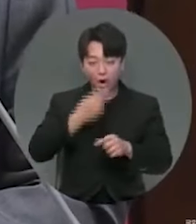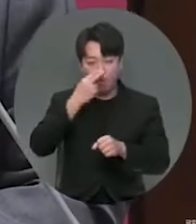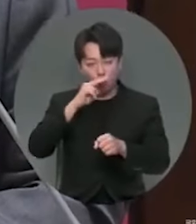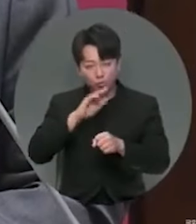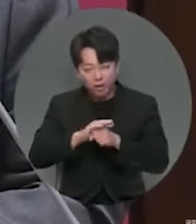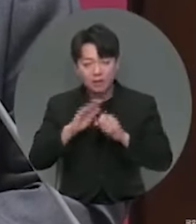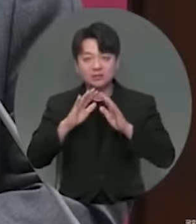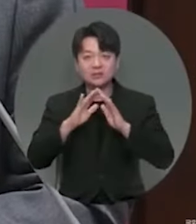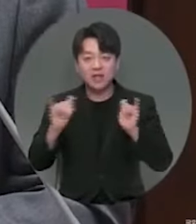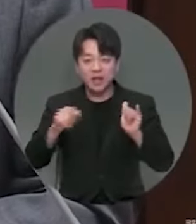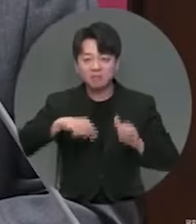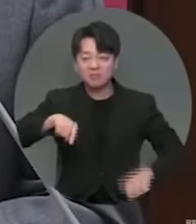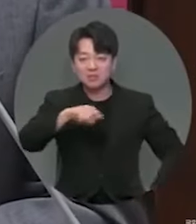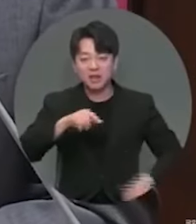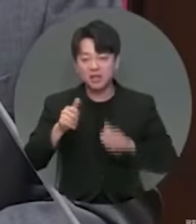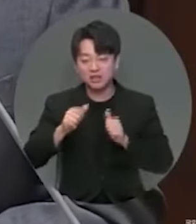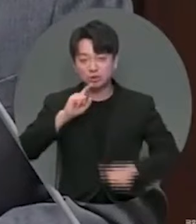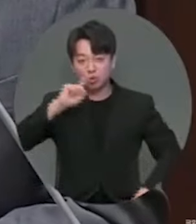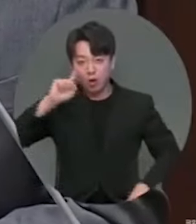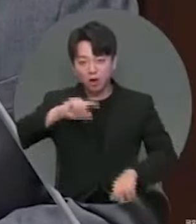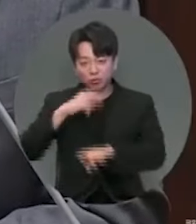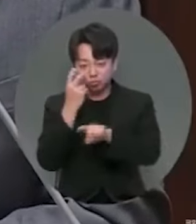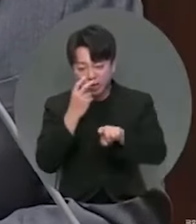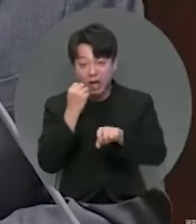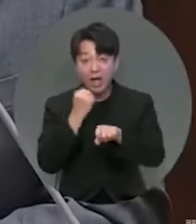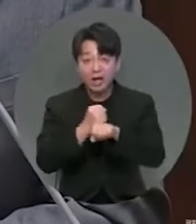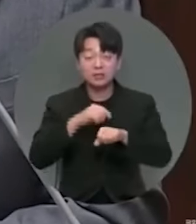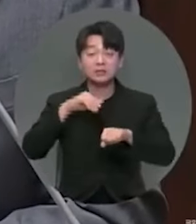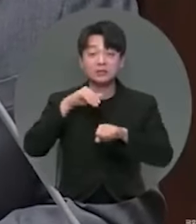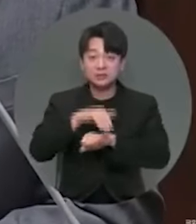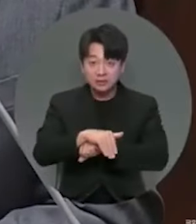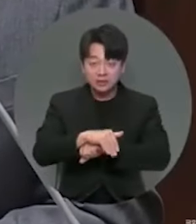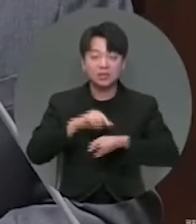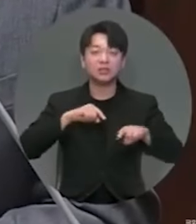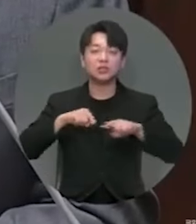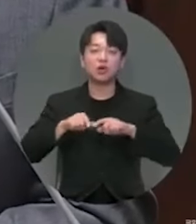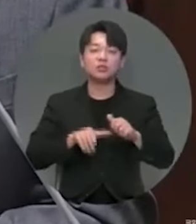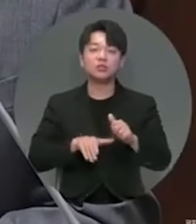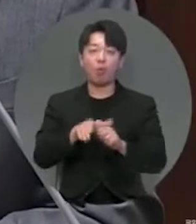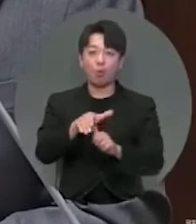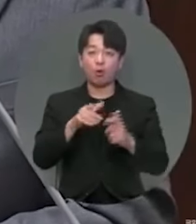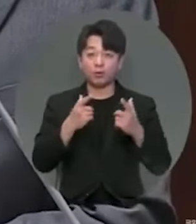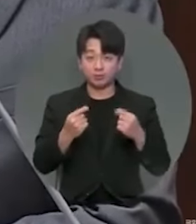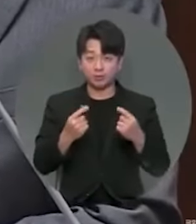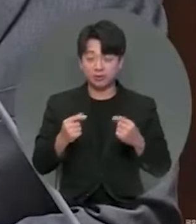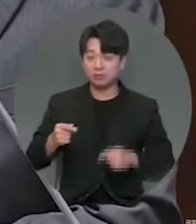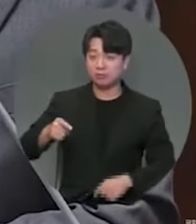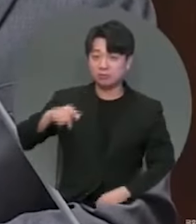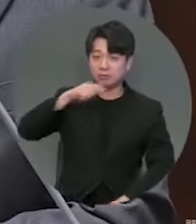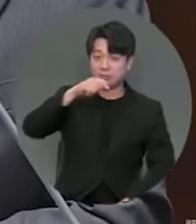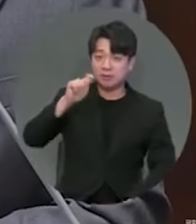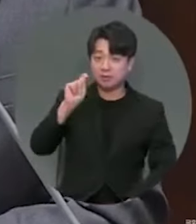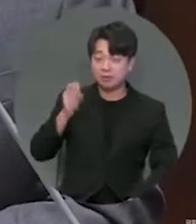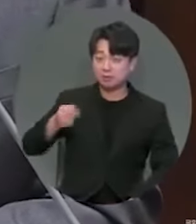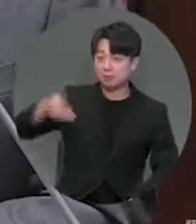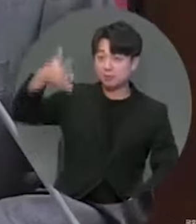억울하게 기소와 수사를 하는 것이 바로 정치보복입니다. PPT 한번 보십시오.